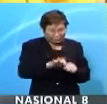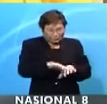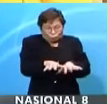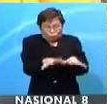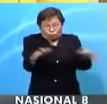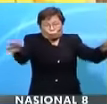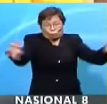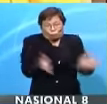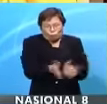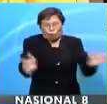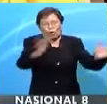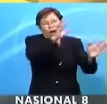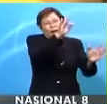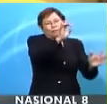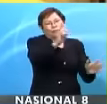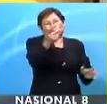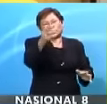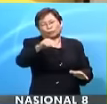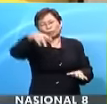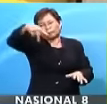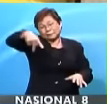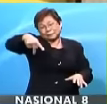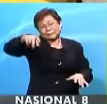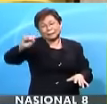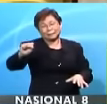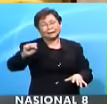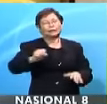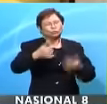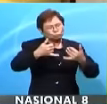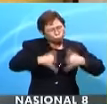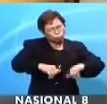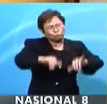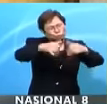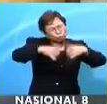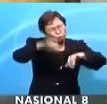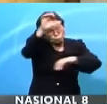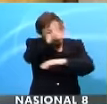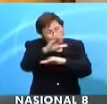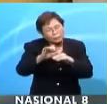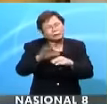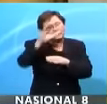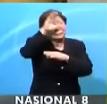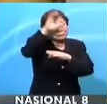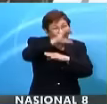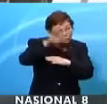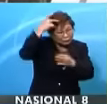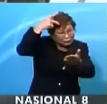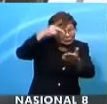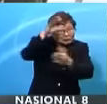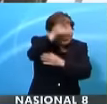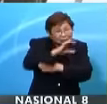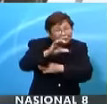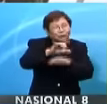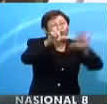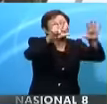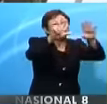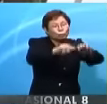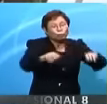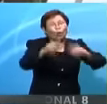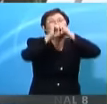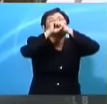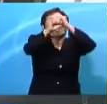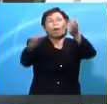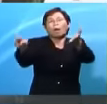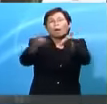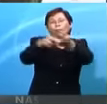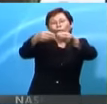meliputi keluasan 80 km persegi. Pihaknya akan meneruskan operasi bagi mengesan ke semua 7 murid orang asli yang